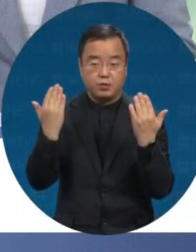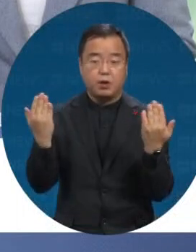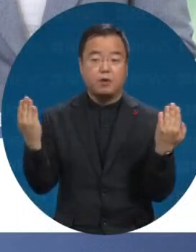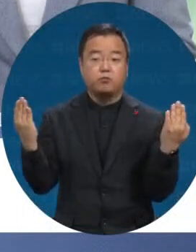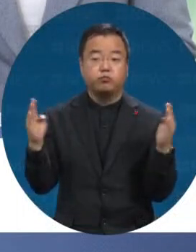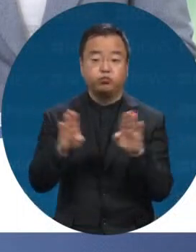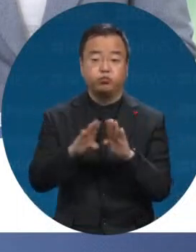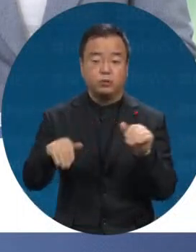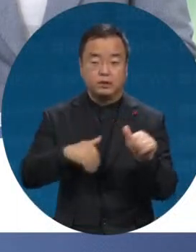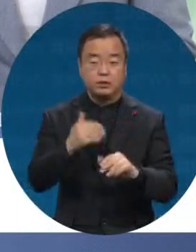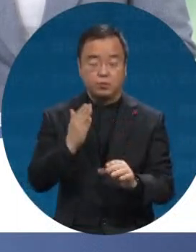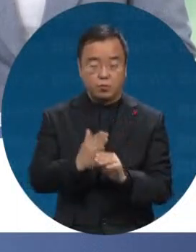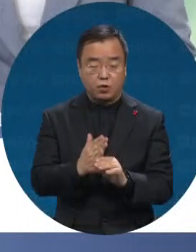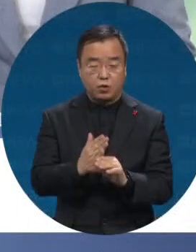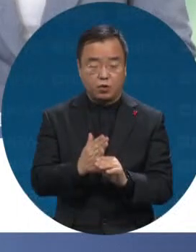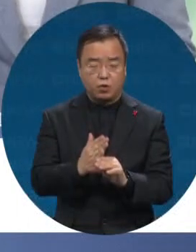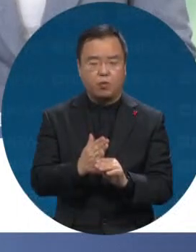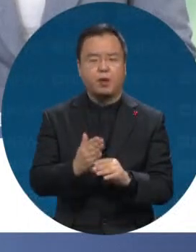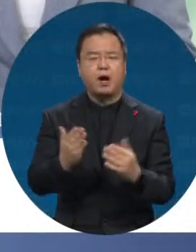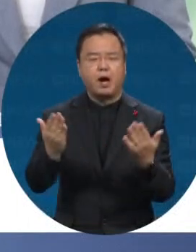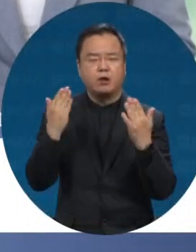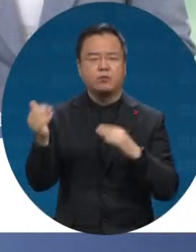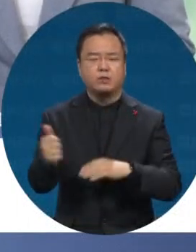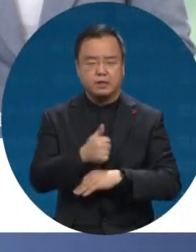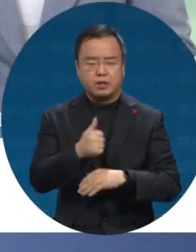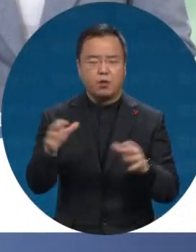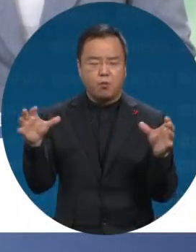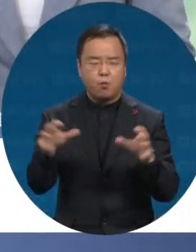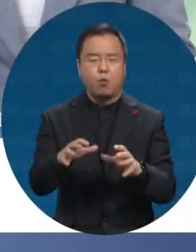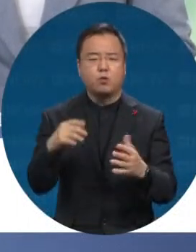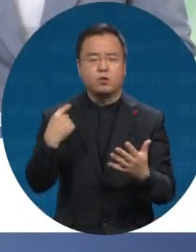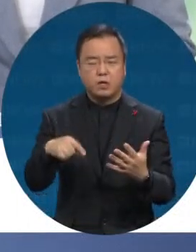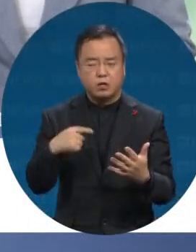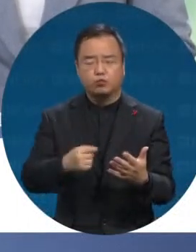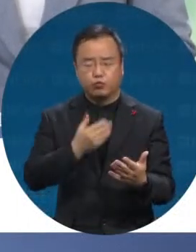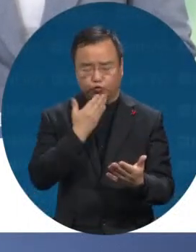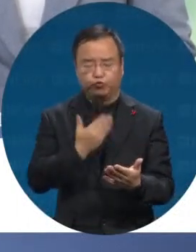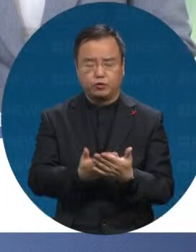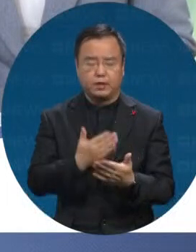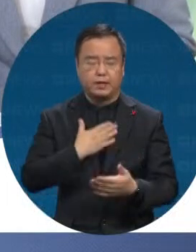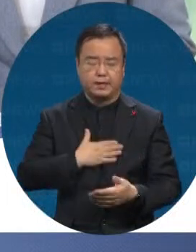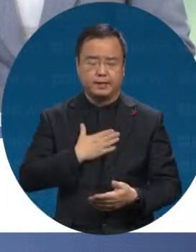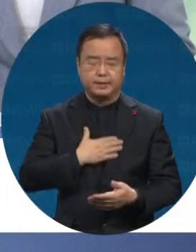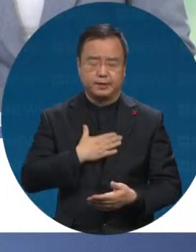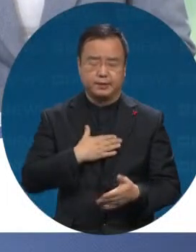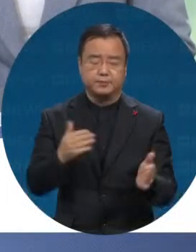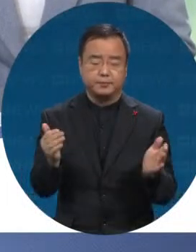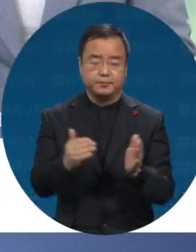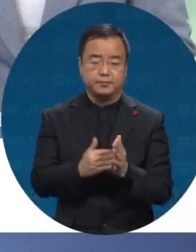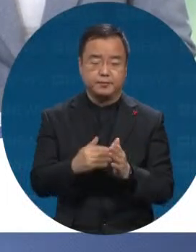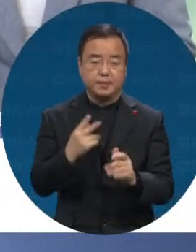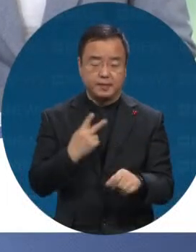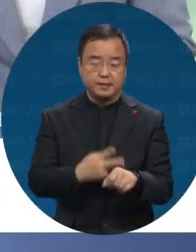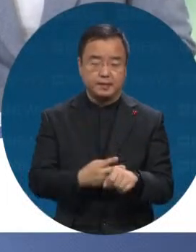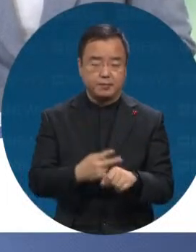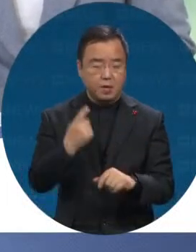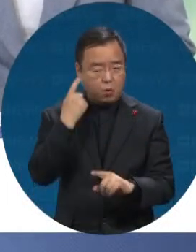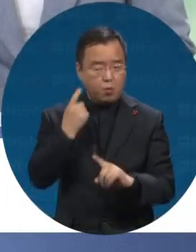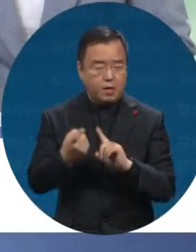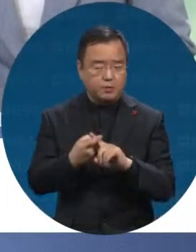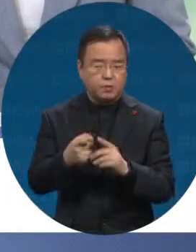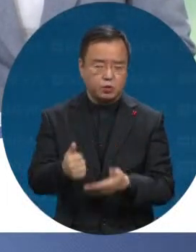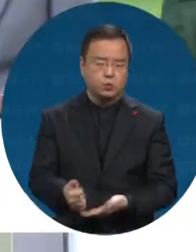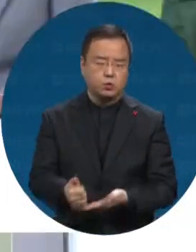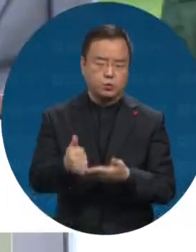역설적이게도 등교수업이 얼마나 중요한지를 전국민이 알게 되었다고 생각합니다 선생님들의 헌신에 존경의 마음을